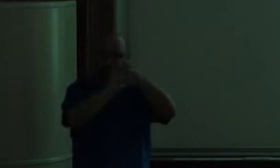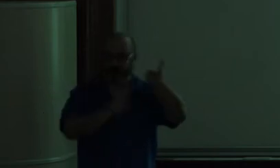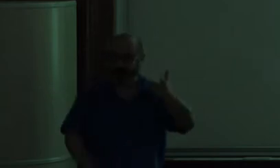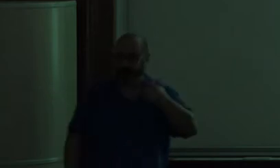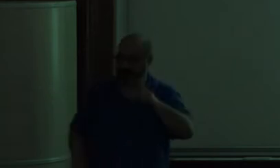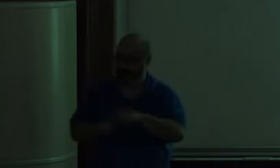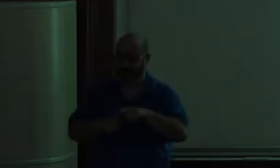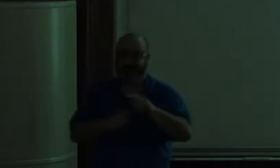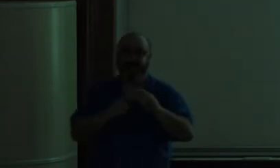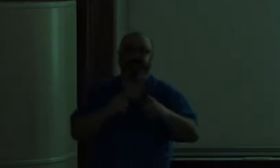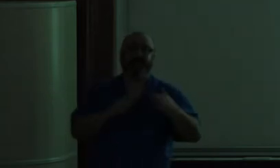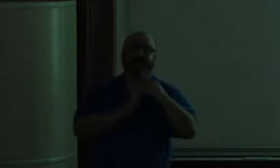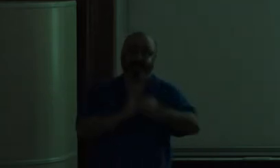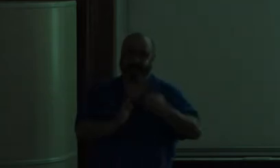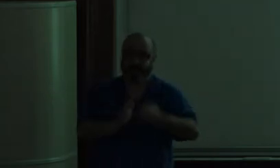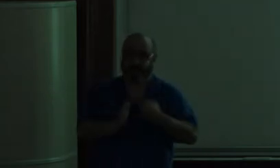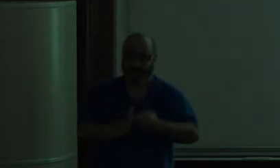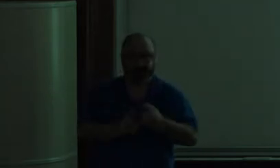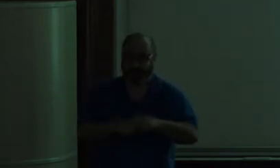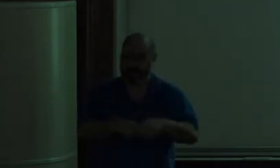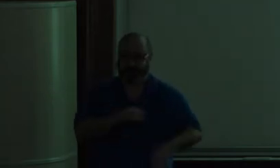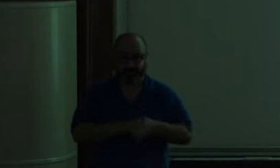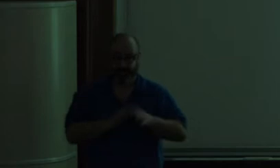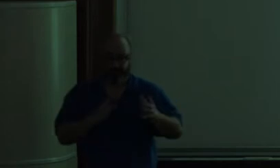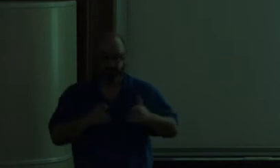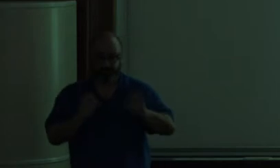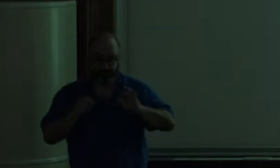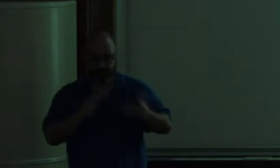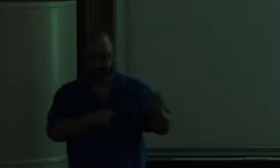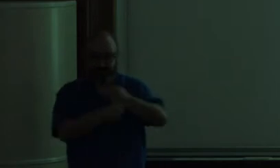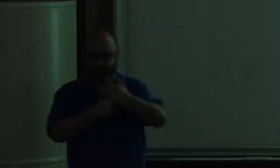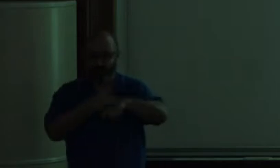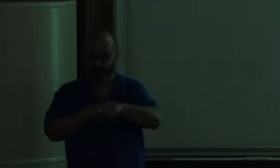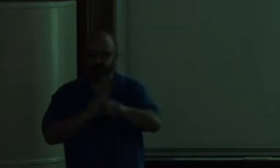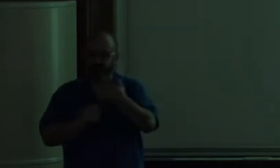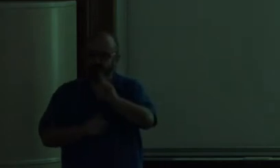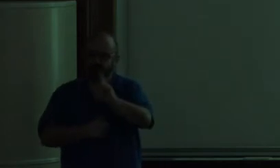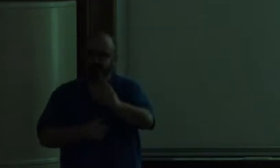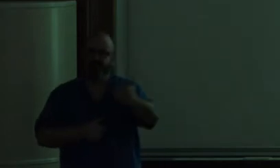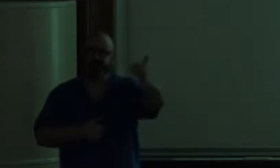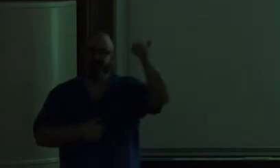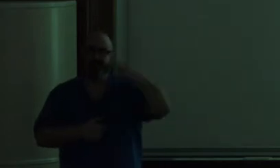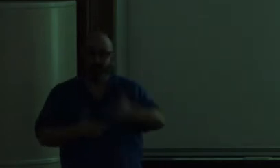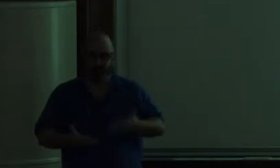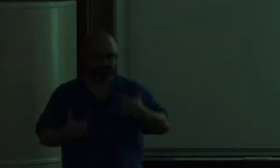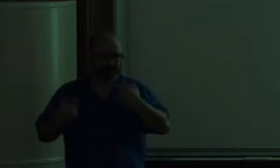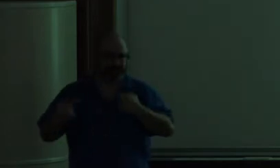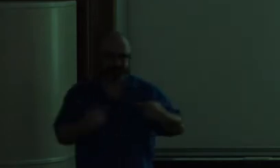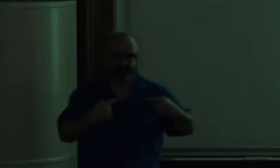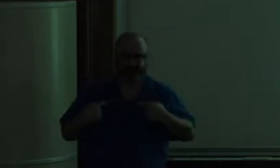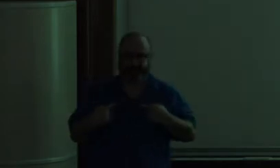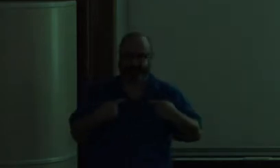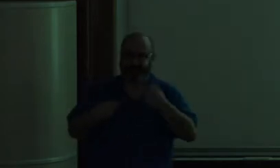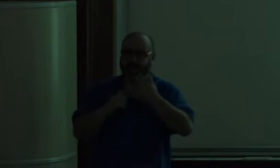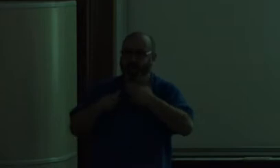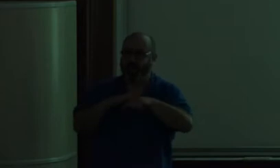chose de ce qui s'est passé avec le design pattern iterator, on l'a intégré au langage. C'est pas nouveau, hein. En fait aujourd'hui on est en train de faire une grosse bataille depuis quelques années avec les